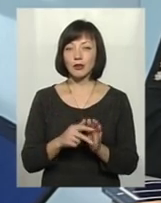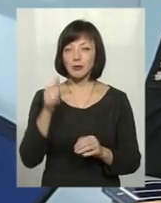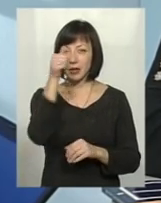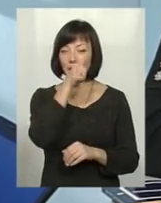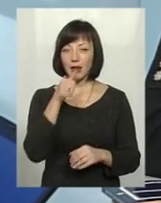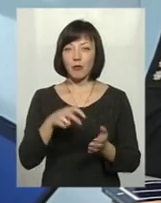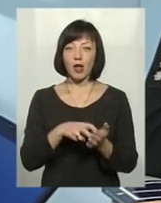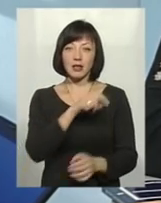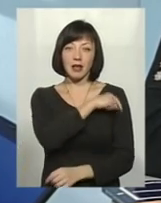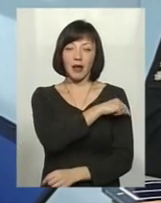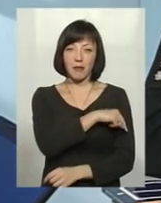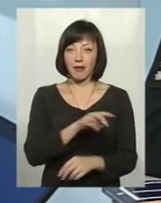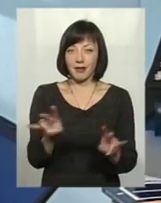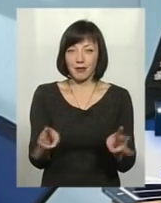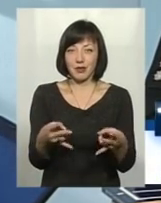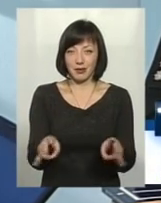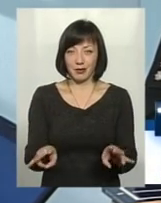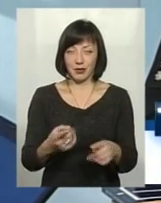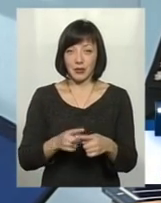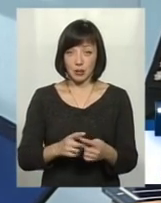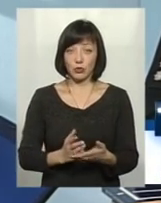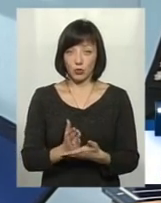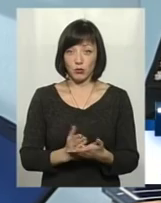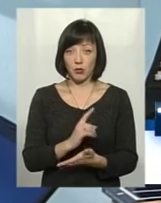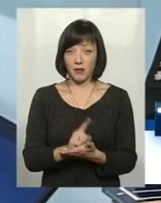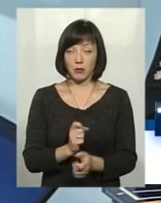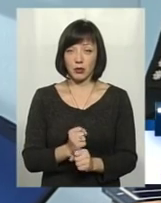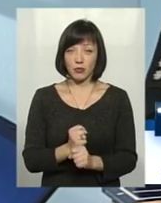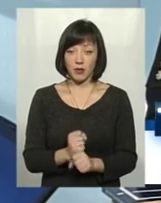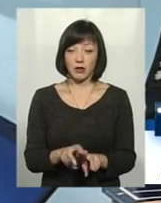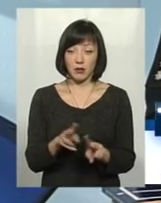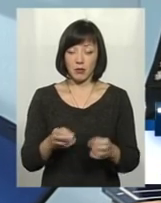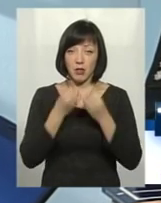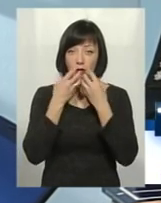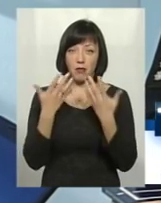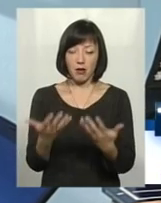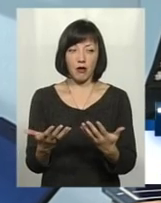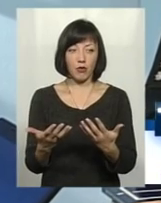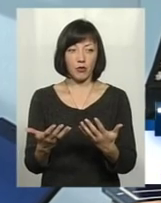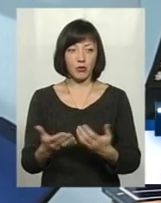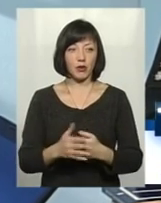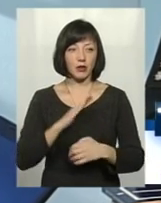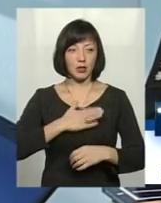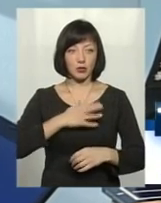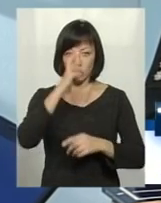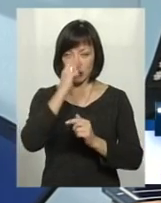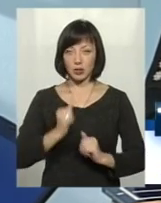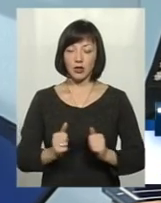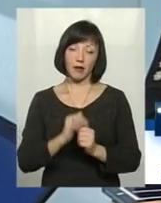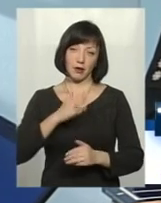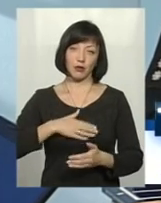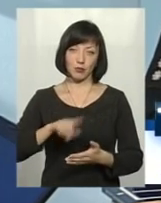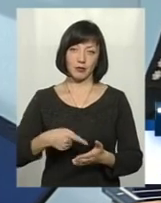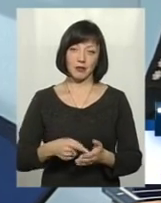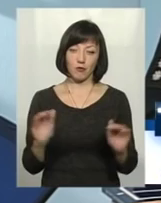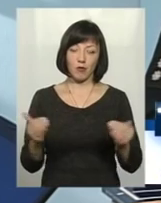СБУ не потрібно. Це служба, яка повинна працювати також на благо нашої держави і нашого міста. І